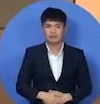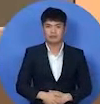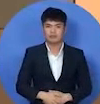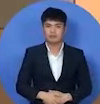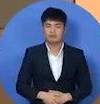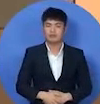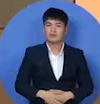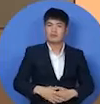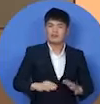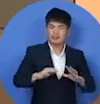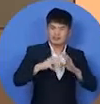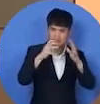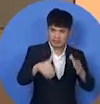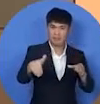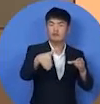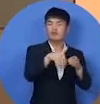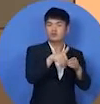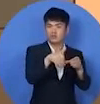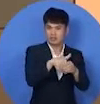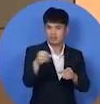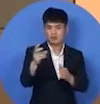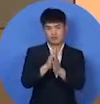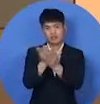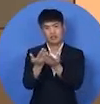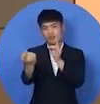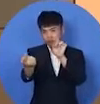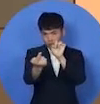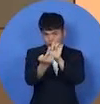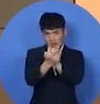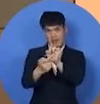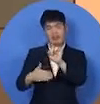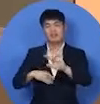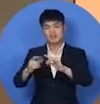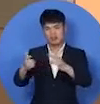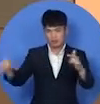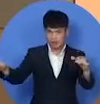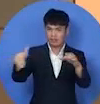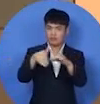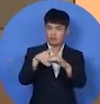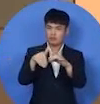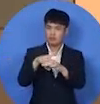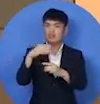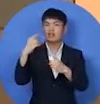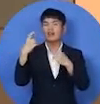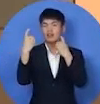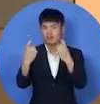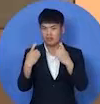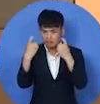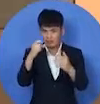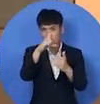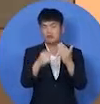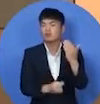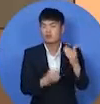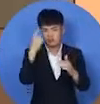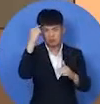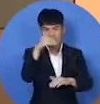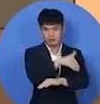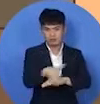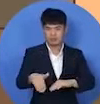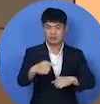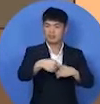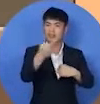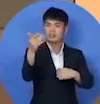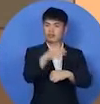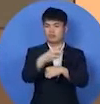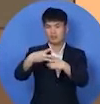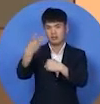20분까지이며 세계문화 알아보기 강좌, 책으로 만나는 세계문화 탐험 프로그램을 개최합니다. 참가 접수는 초등학생